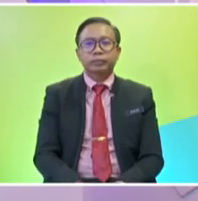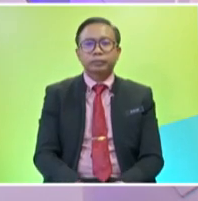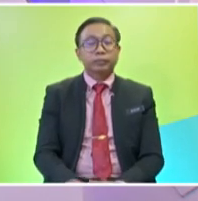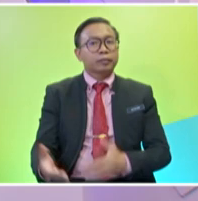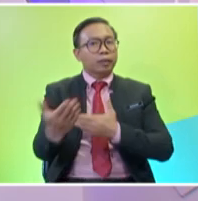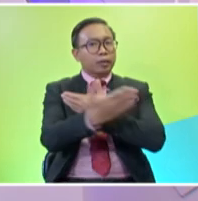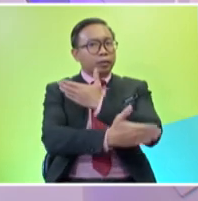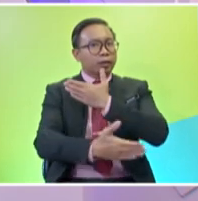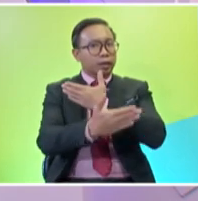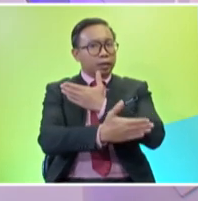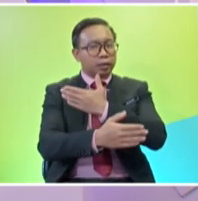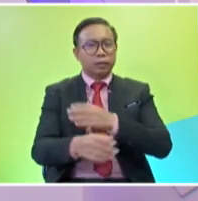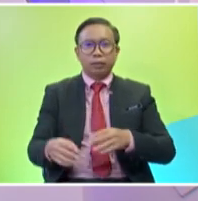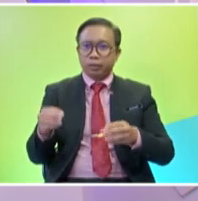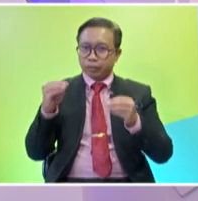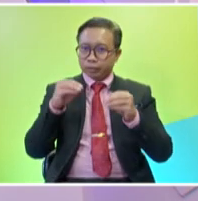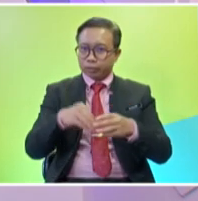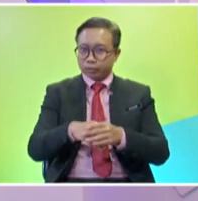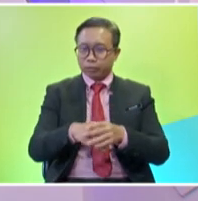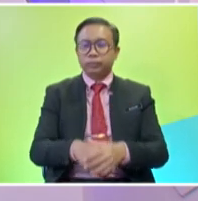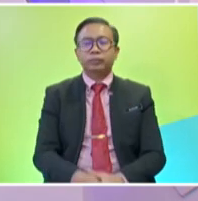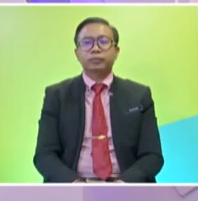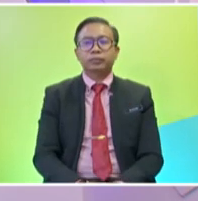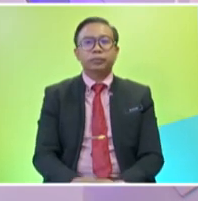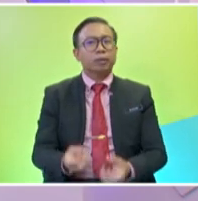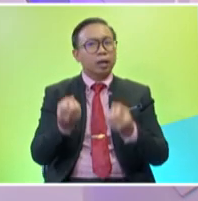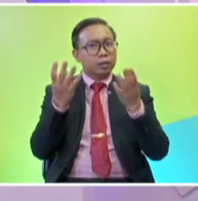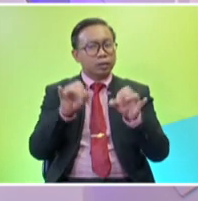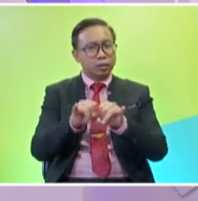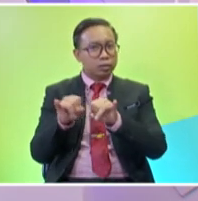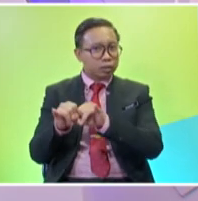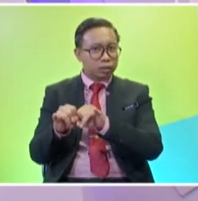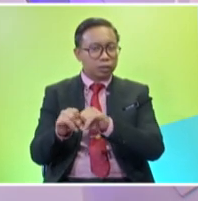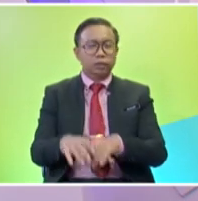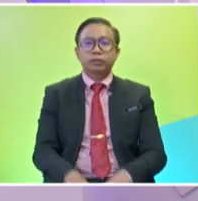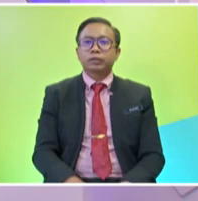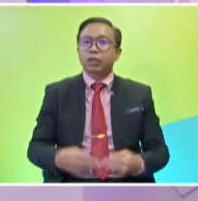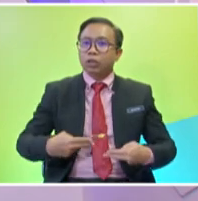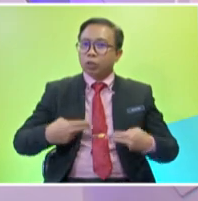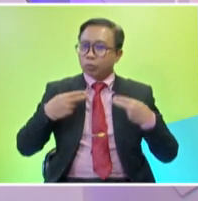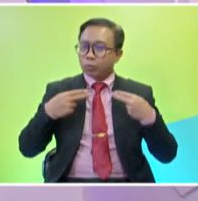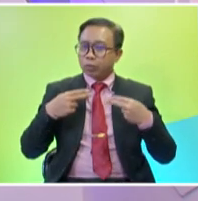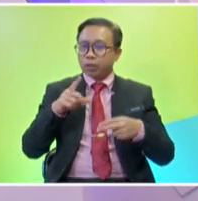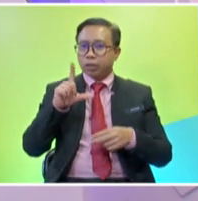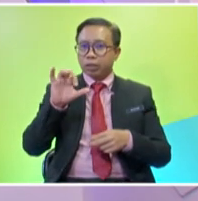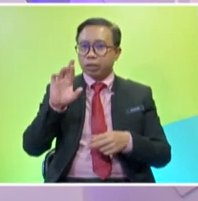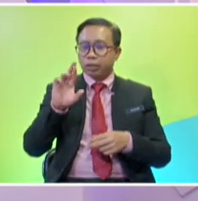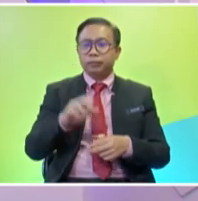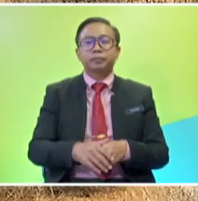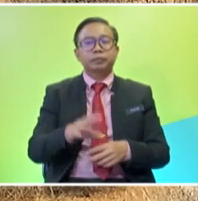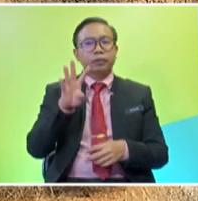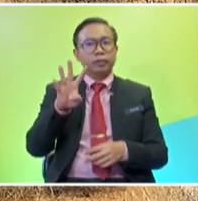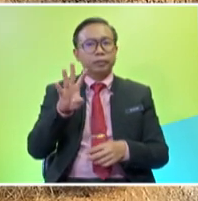negara-negara yang terlibat yang mempunyai berbagai jenis hidup palia dan tumbuh-tumbuhan semula Jadi daya keempat adalah